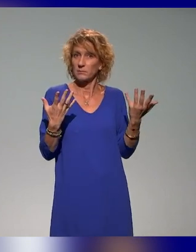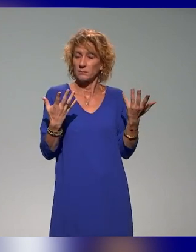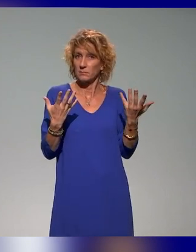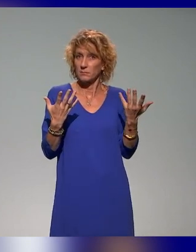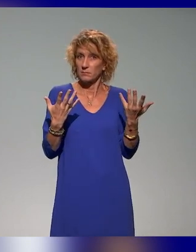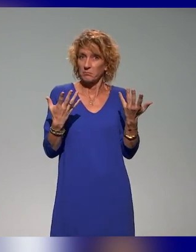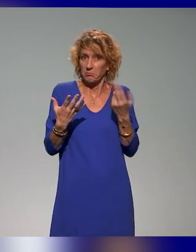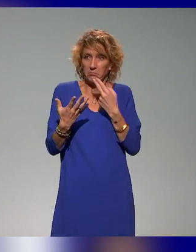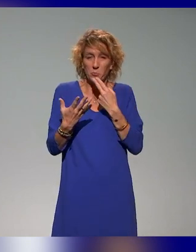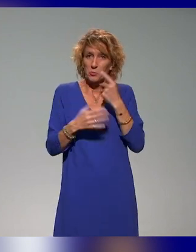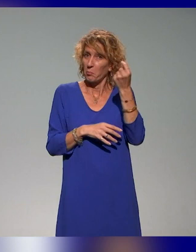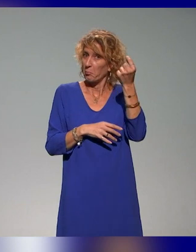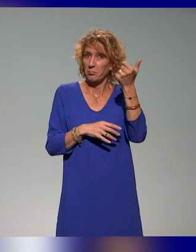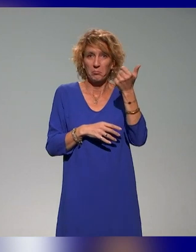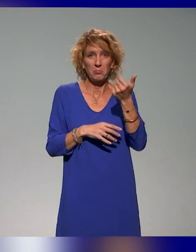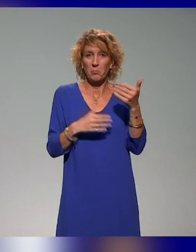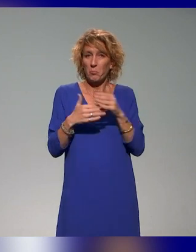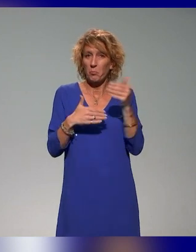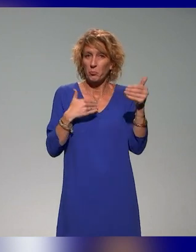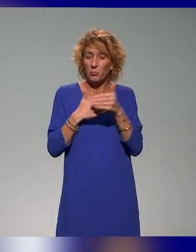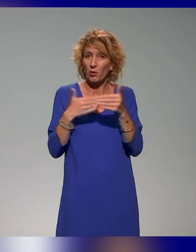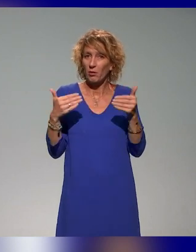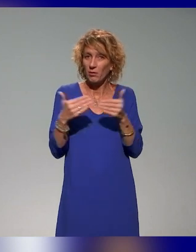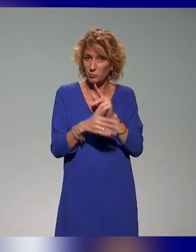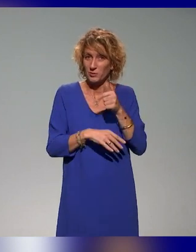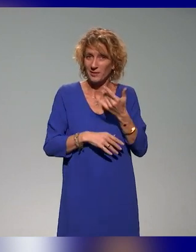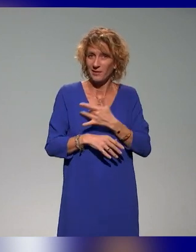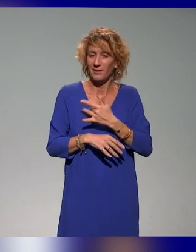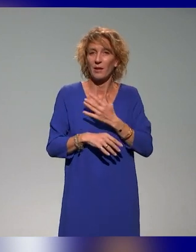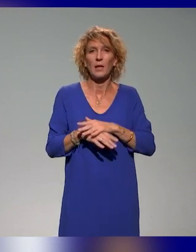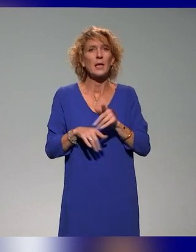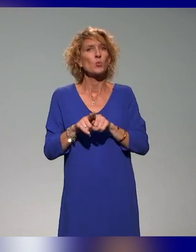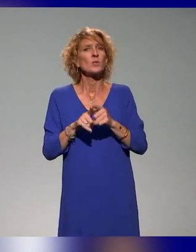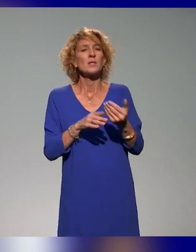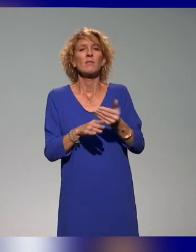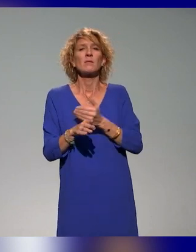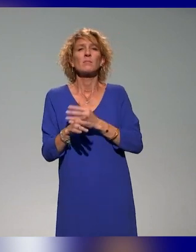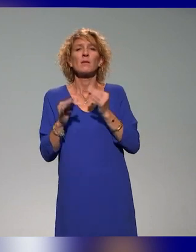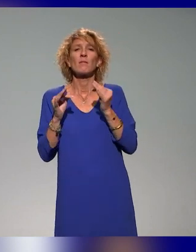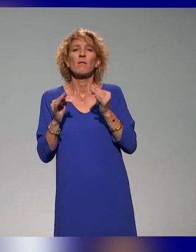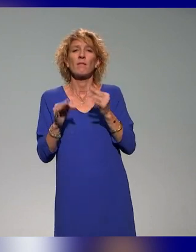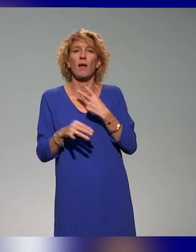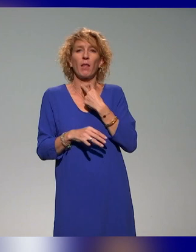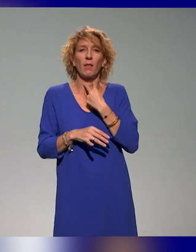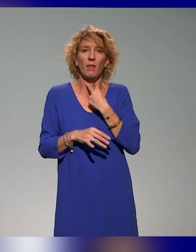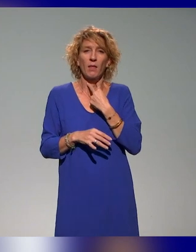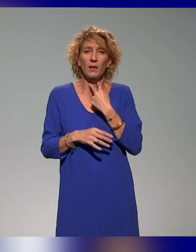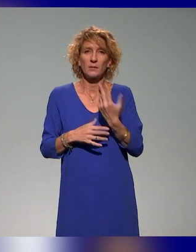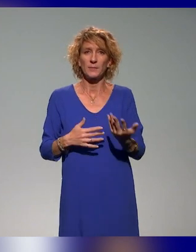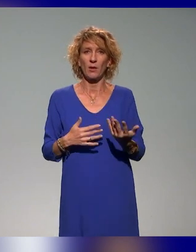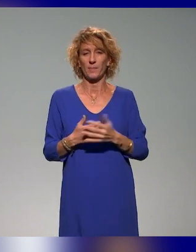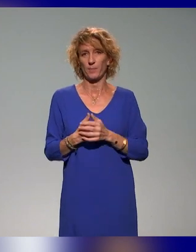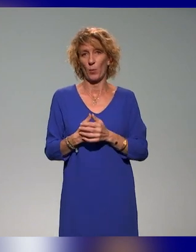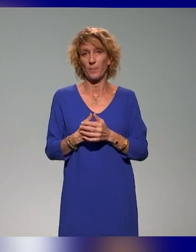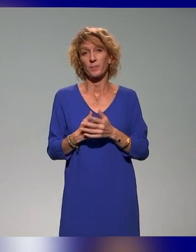pas un grand utilisateur de Moodle, c'est pour ça que c'était intéressant. Et puis, tenter d'anticiper les blocages. Alors ça,